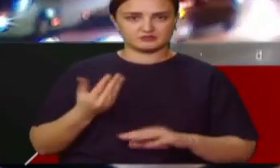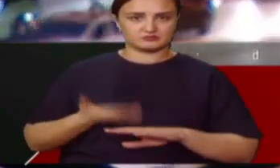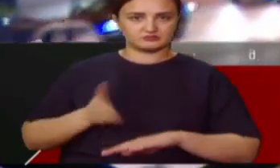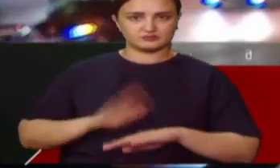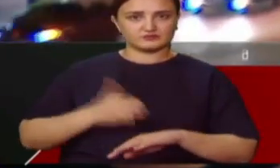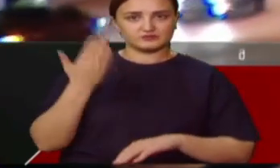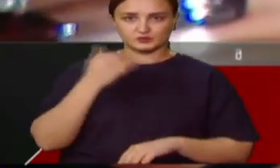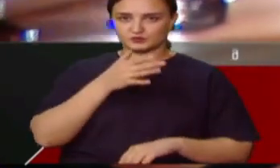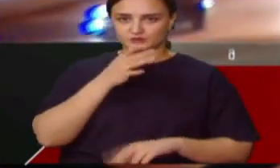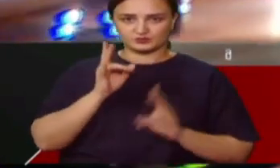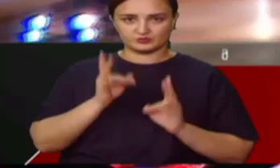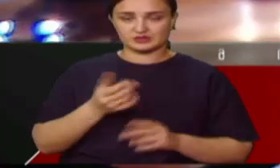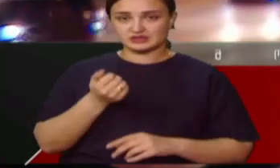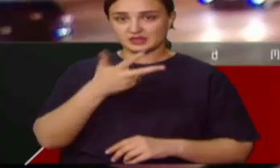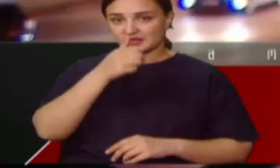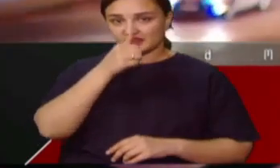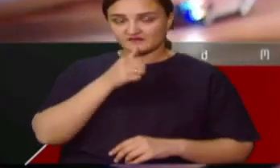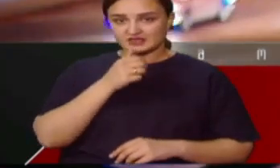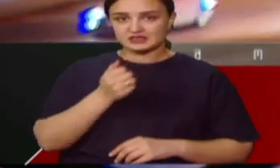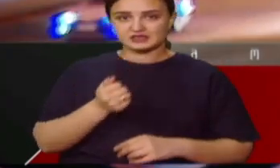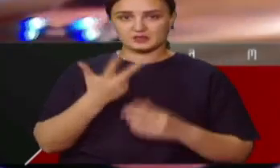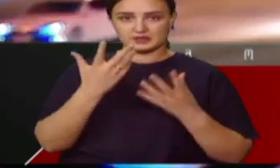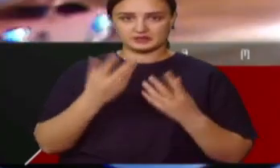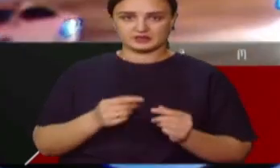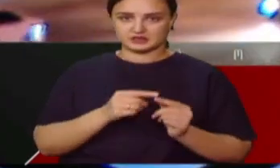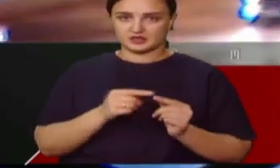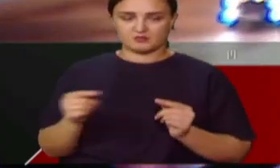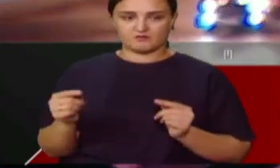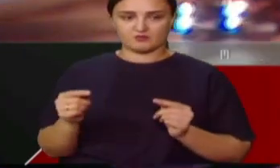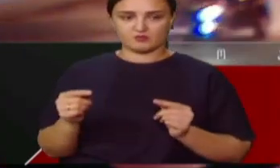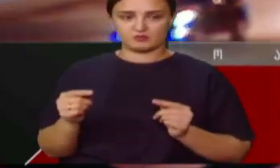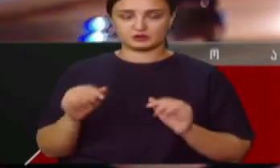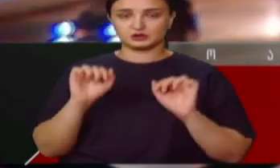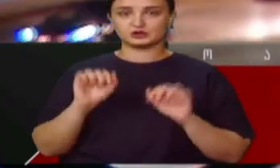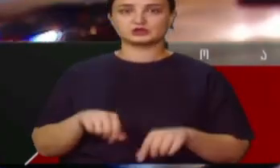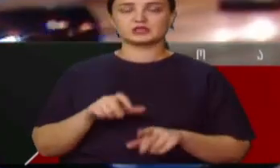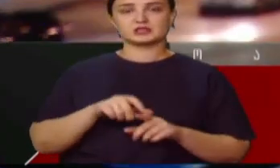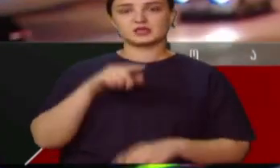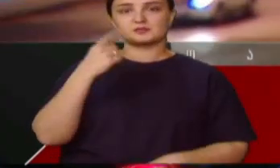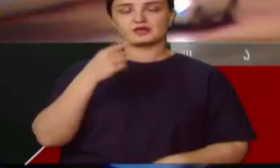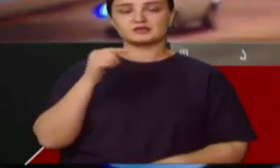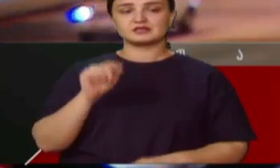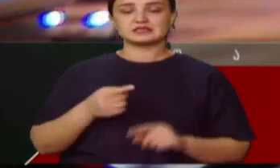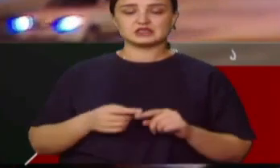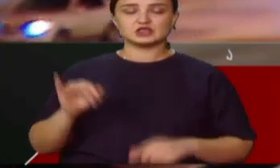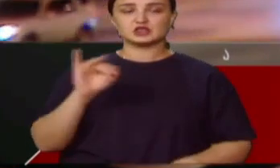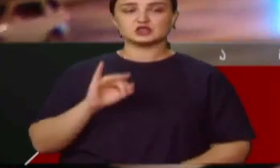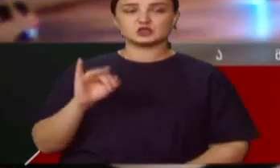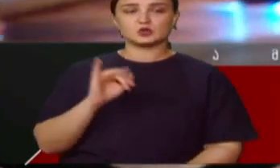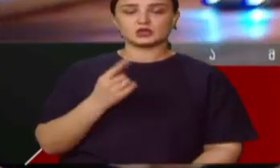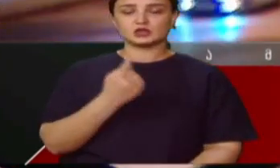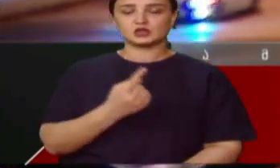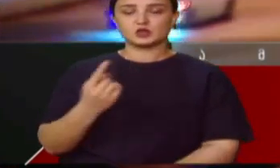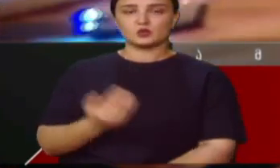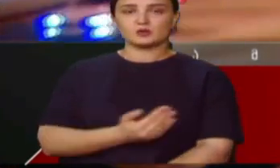იმ პერიოდში გადახდათ 13 თვისა და 13 დღის განმავლობაში. შეიძლება ითქვას, რომ ეს ისტორია თითოეული